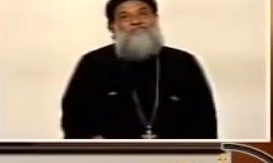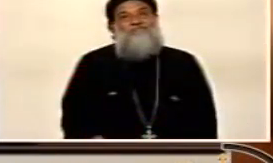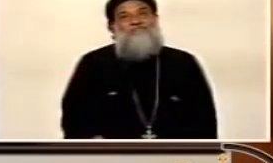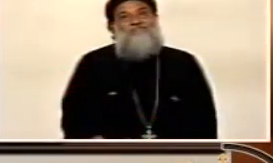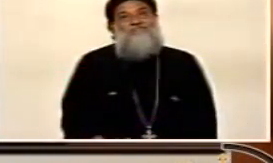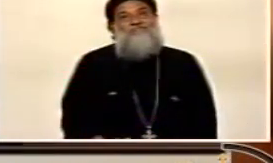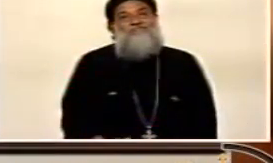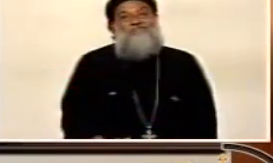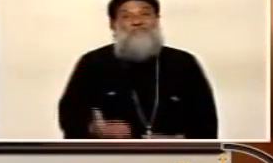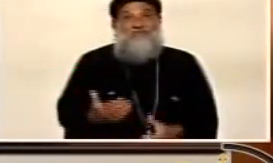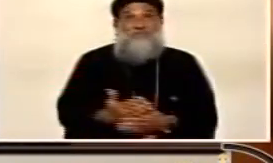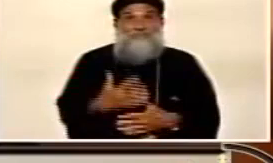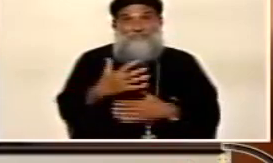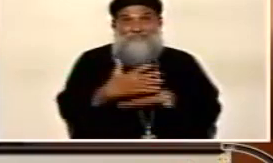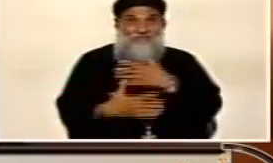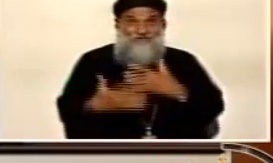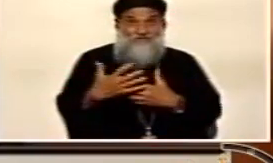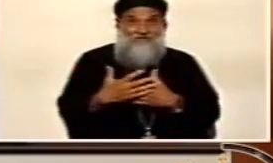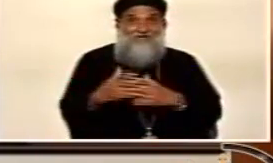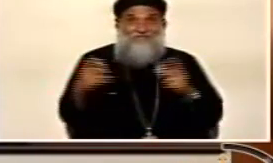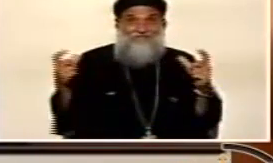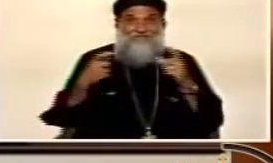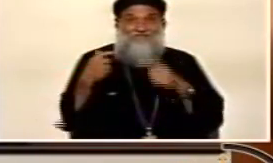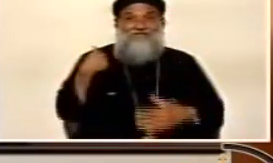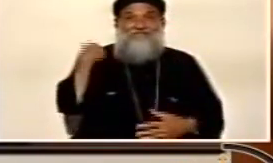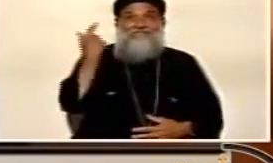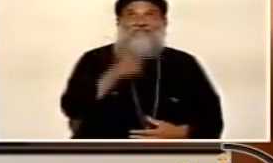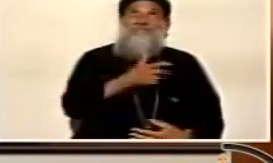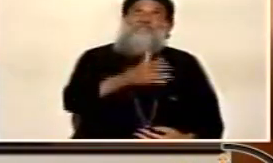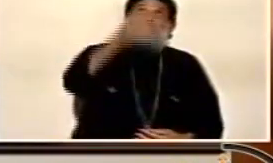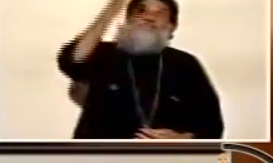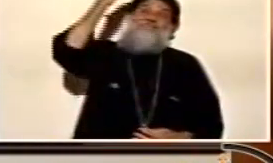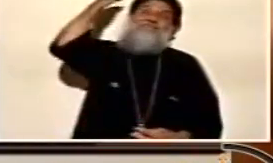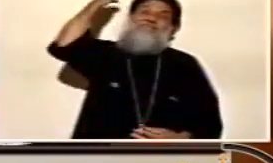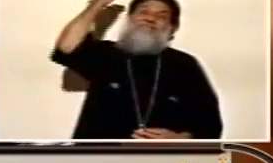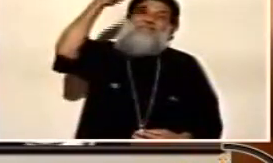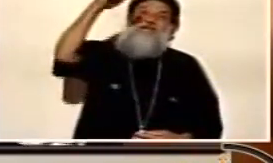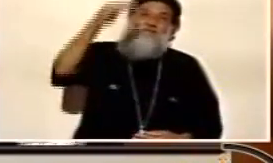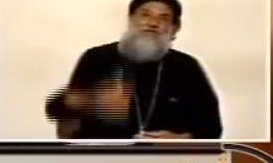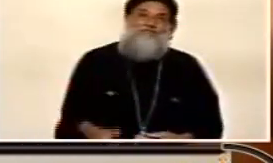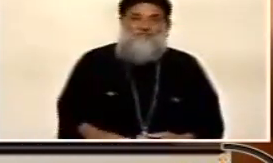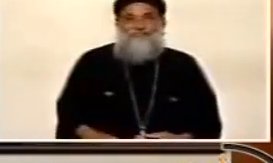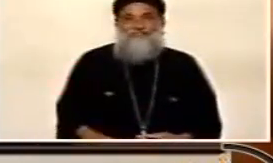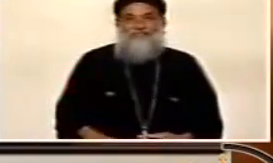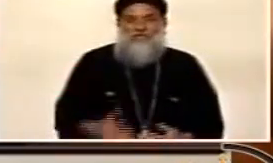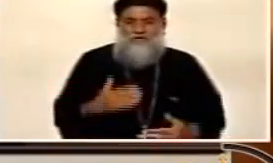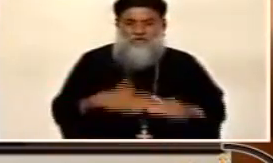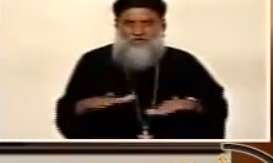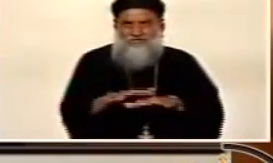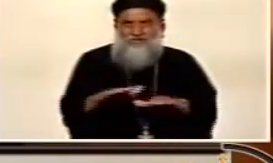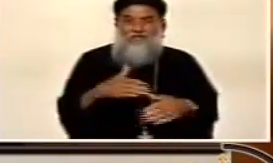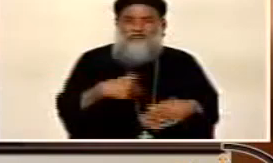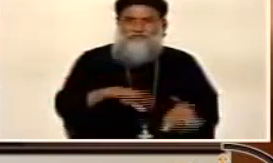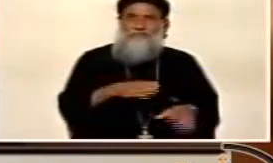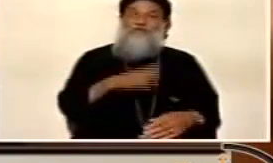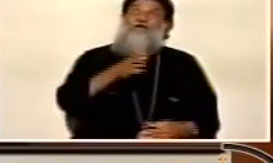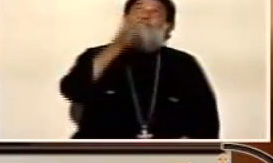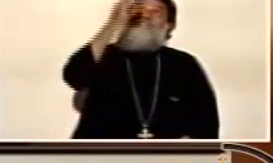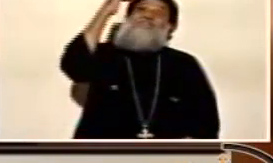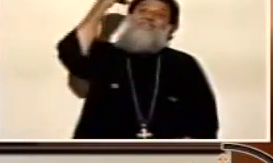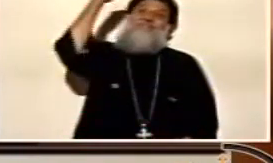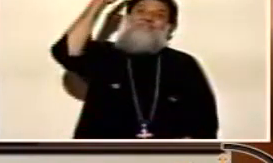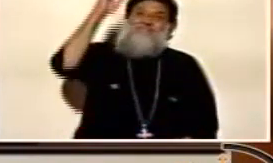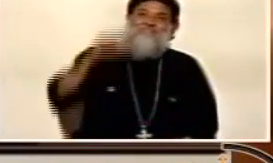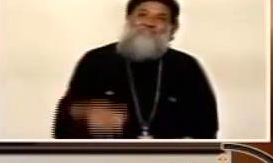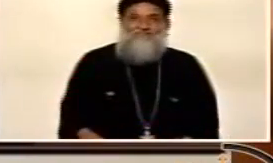لأن بيشترك معنا القديسين وهم في السماء، فبنطلع من نطاق الأرض إلى السماء.